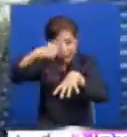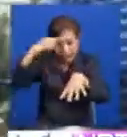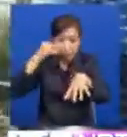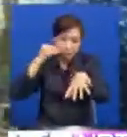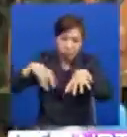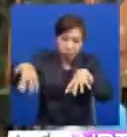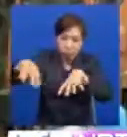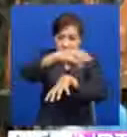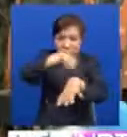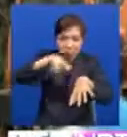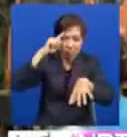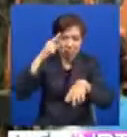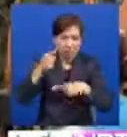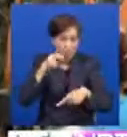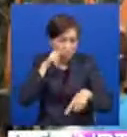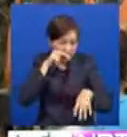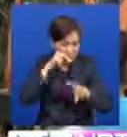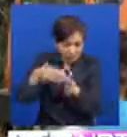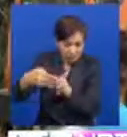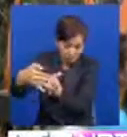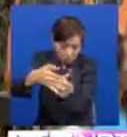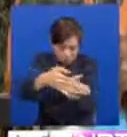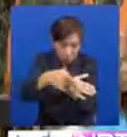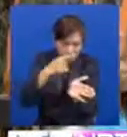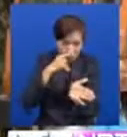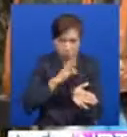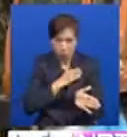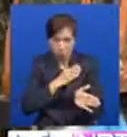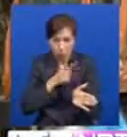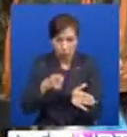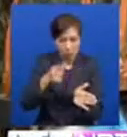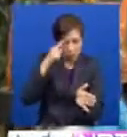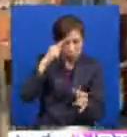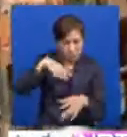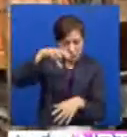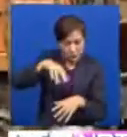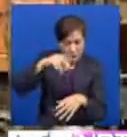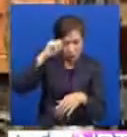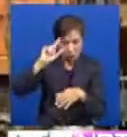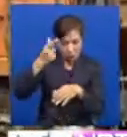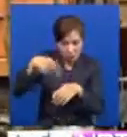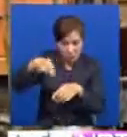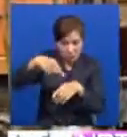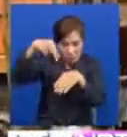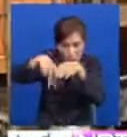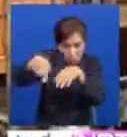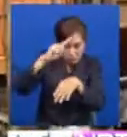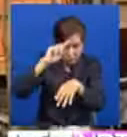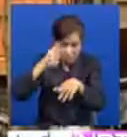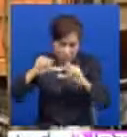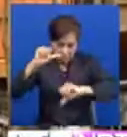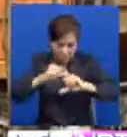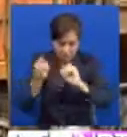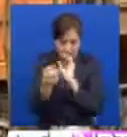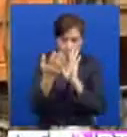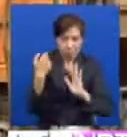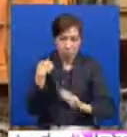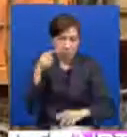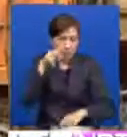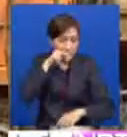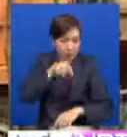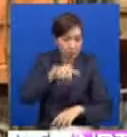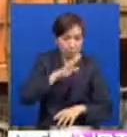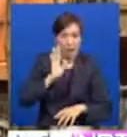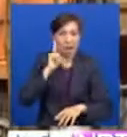อีกทั้งไม่กล้าใช้น้ำจากประปาในพื้นที่เพราะเกรงจะมีสารที่เป็นพิษเข้าสู่ร่างกายโดยจะนำน้ำมาเติมให้